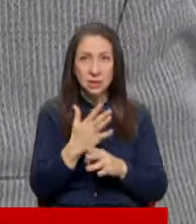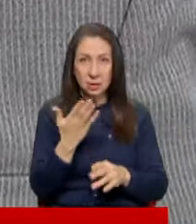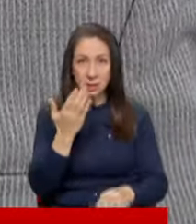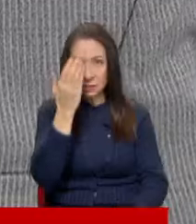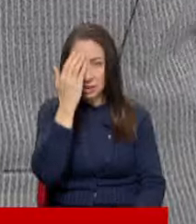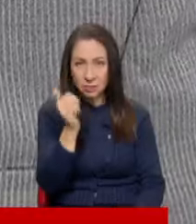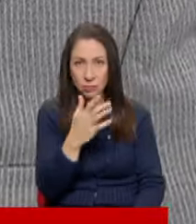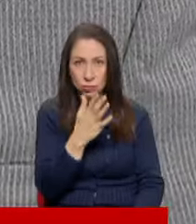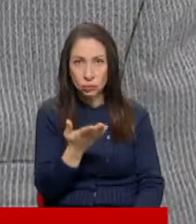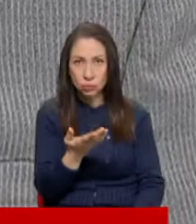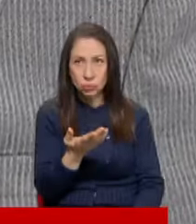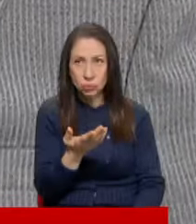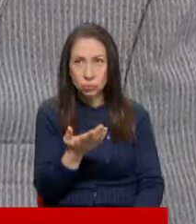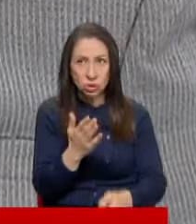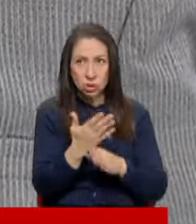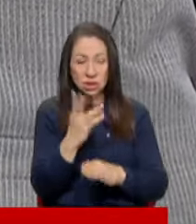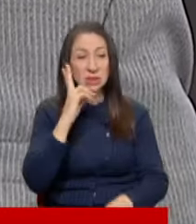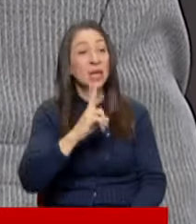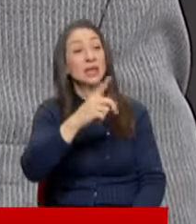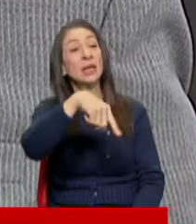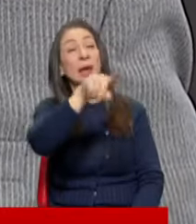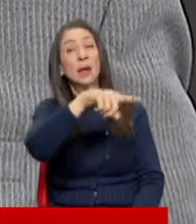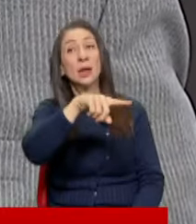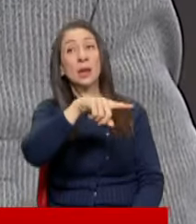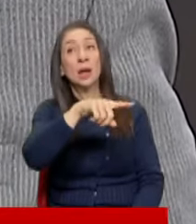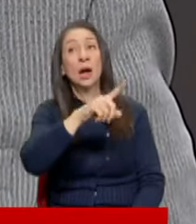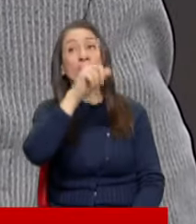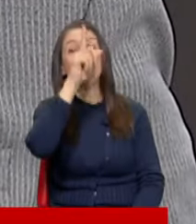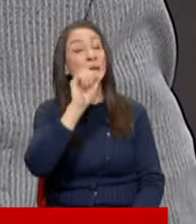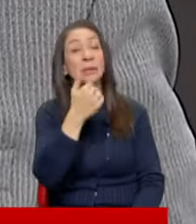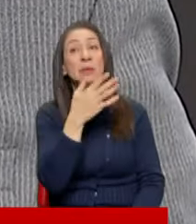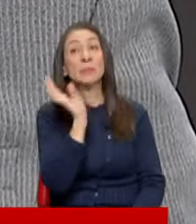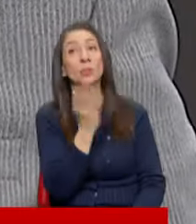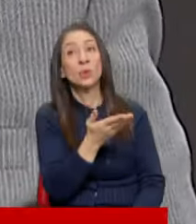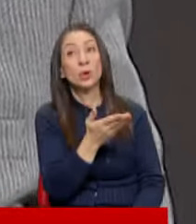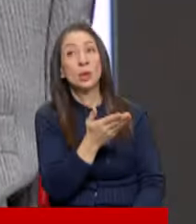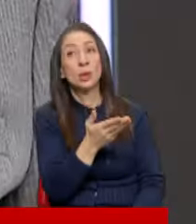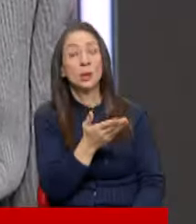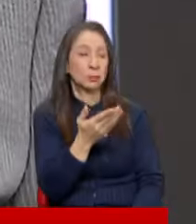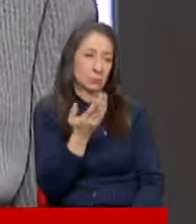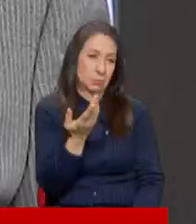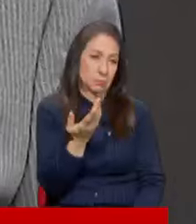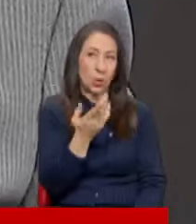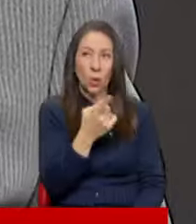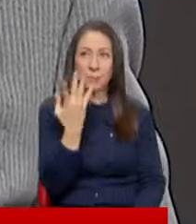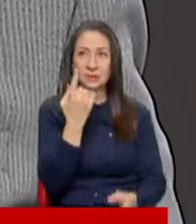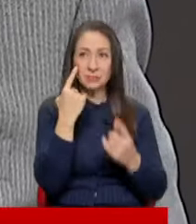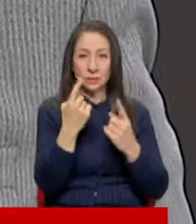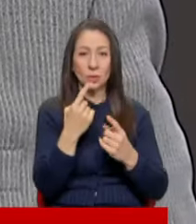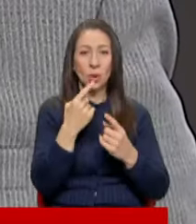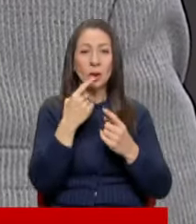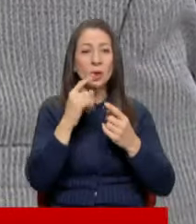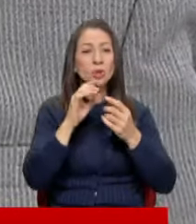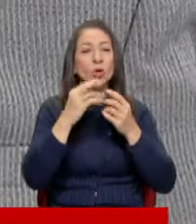fakirliğin kıymetini Ya niye zenginler Allah'ın kıymetini bilmiyor Yani baktığında öyle bir şekilde dini